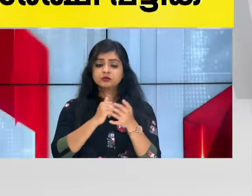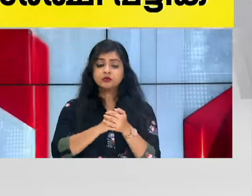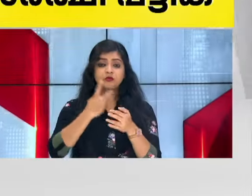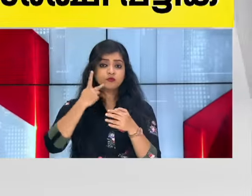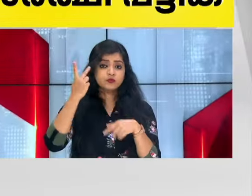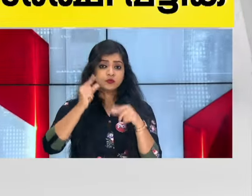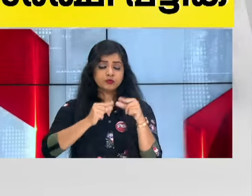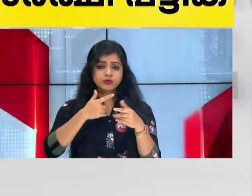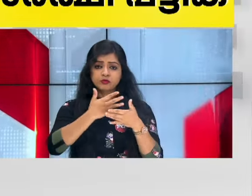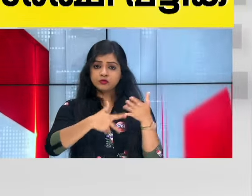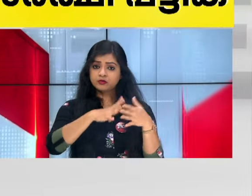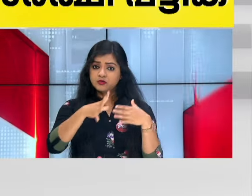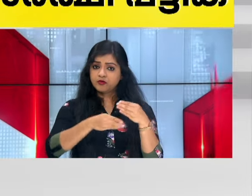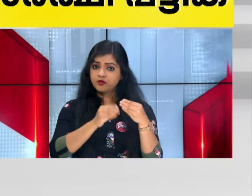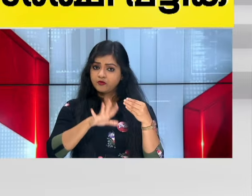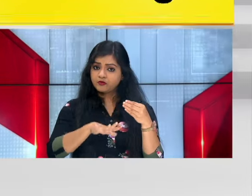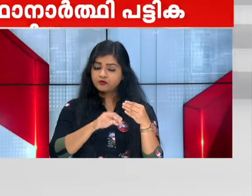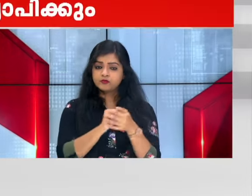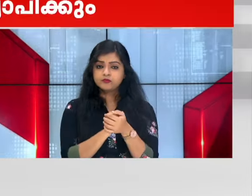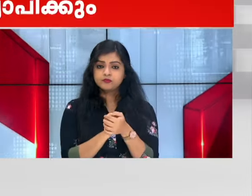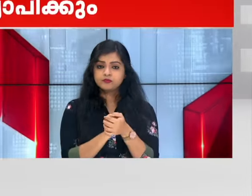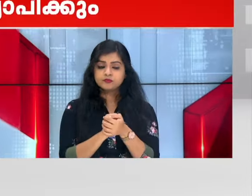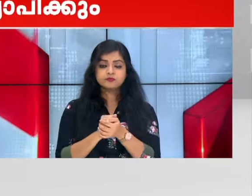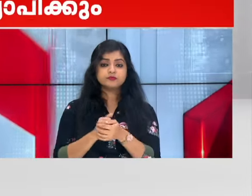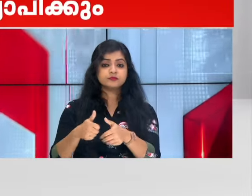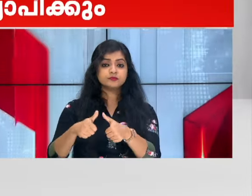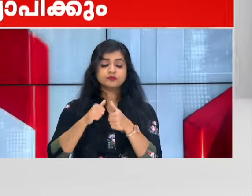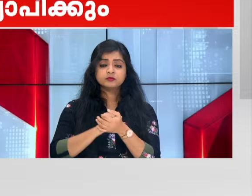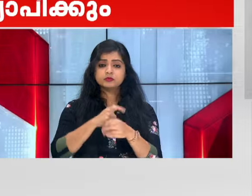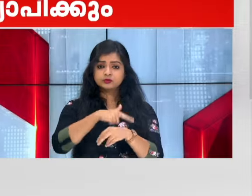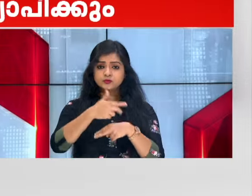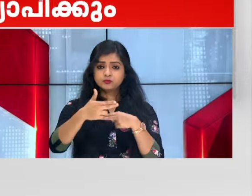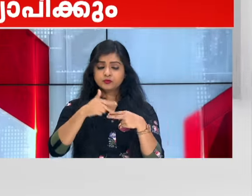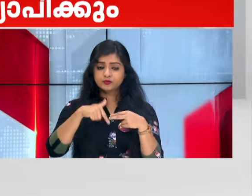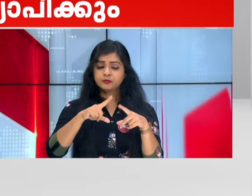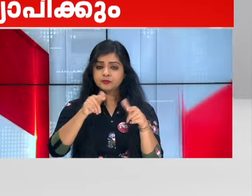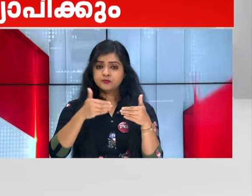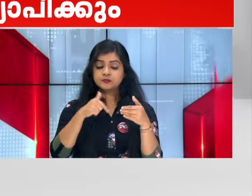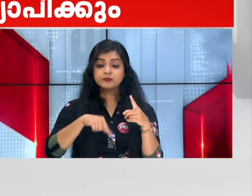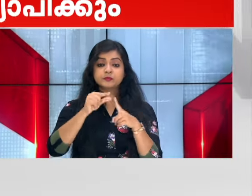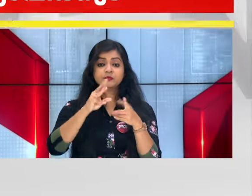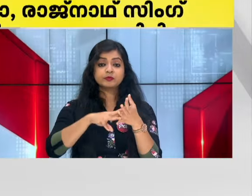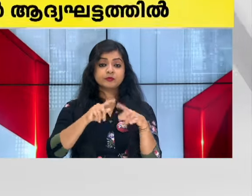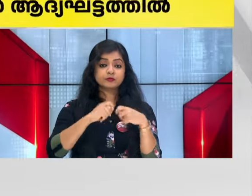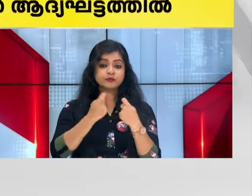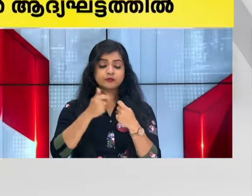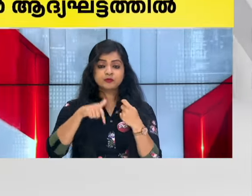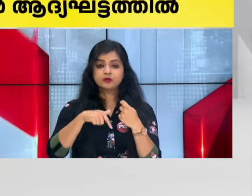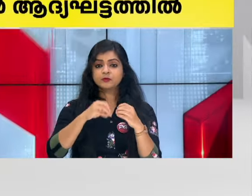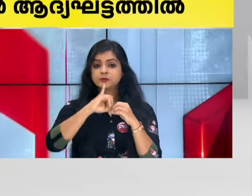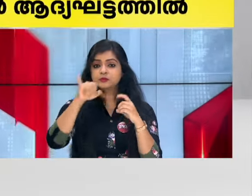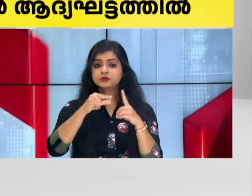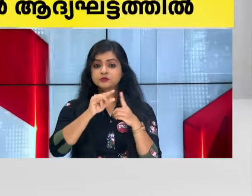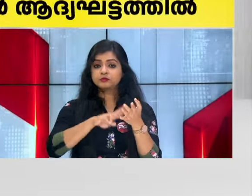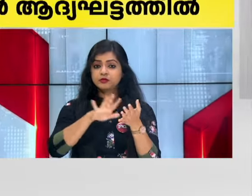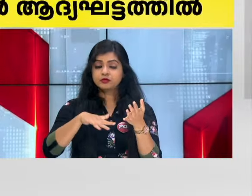ഇടം പിടിക്കുമെന്ന് കരുതാം? പ്രവിധ, അല്പസമയത്തിനകം തന്നെ യോഗം പ്രധാനമന്ത്രിയുടെ നേതൃത്വത്തിൽ BJP ദേശീയ ആസ്ഥാനത്ത്